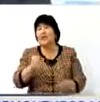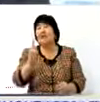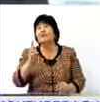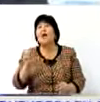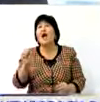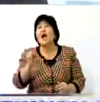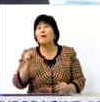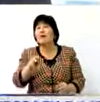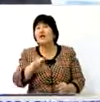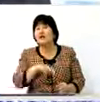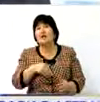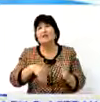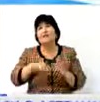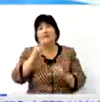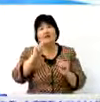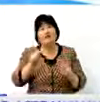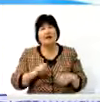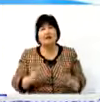Абишева. Для меня нет высшей награды.